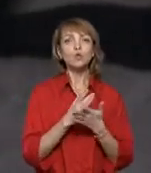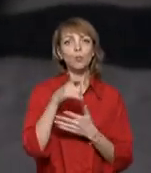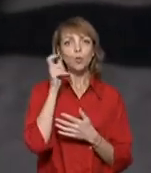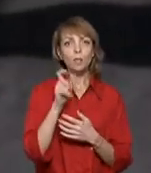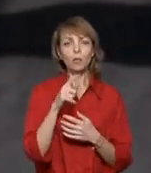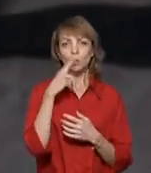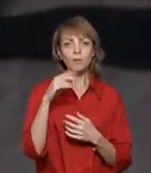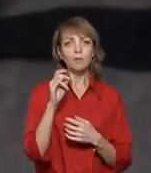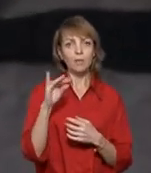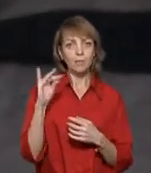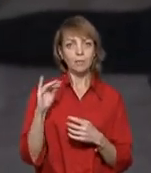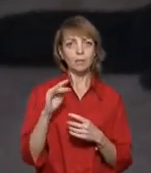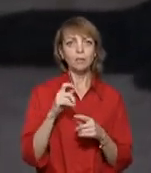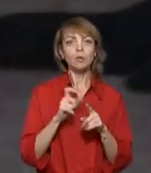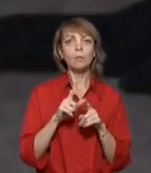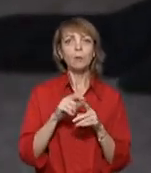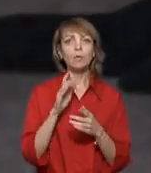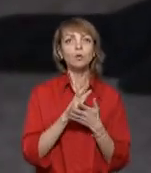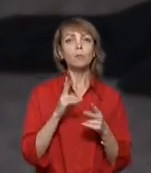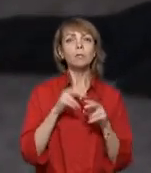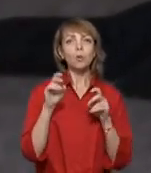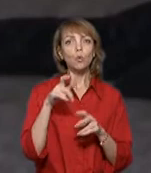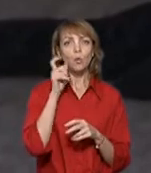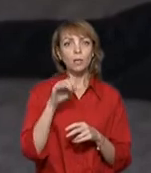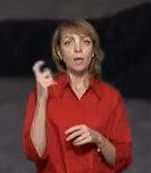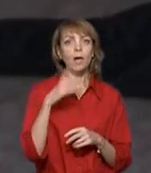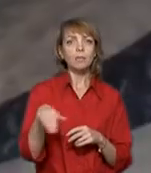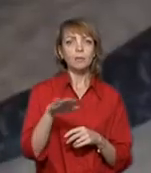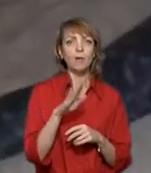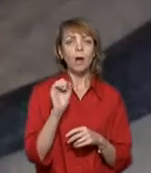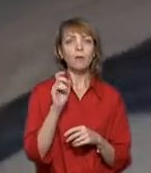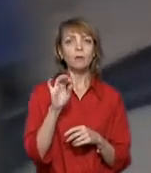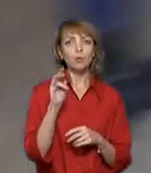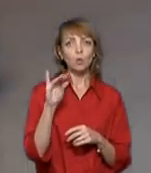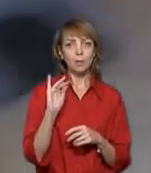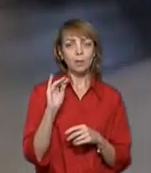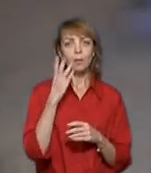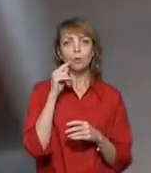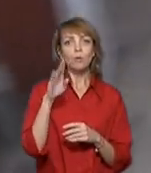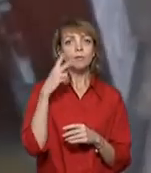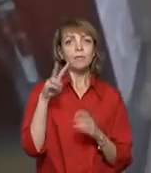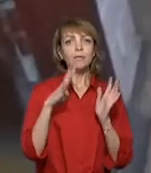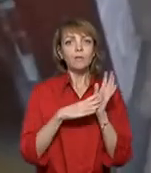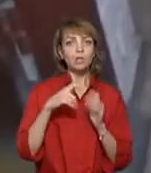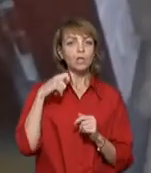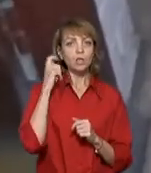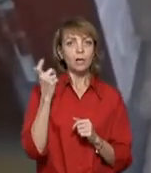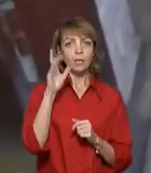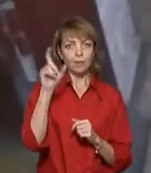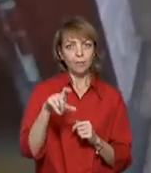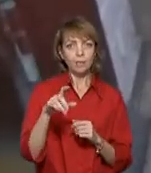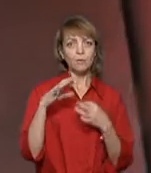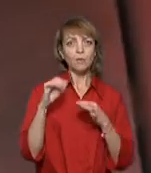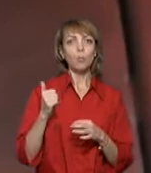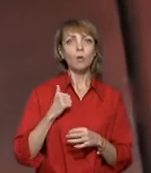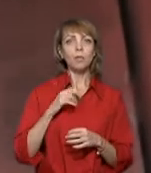Російської Федерації. За словами речника Служби безпеки України на Харківщині Владислава Абдули, підозрюваний 29-річний харків'янин,